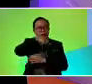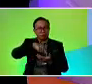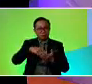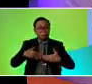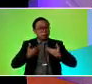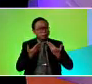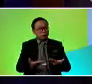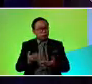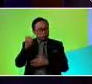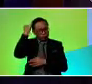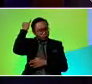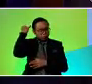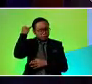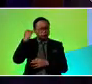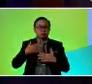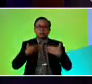Ivan